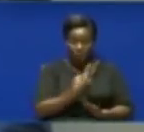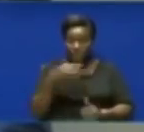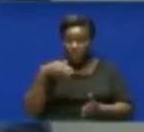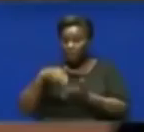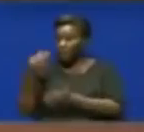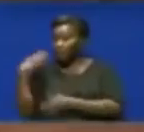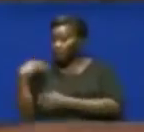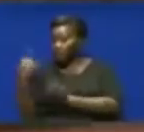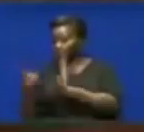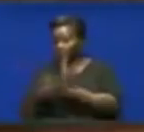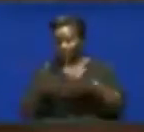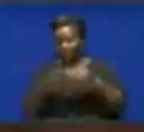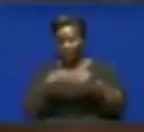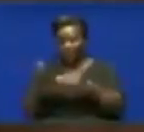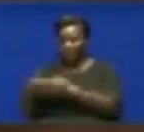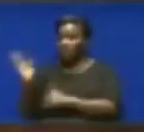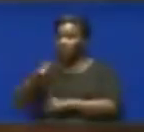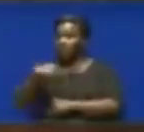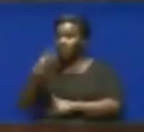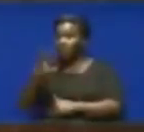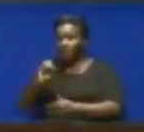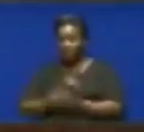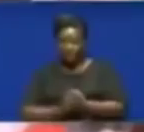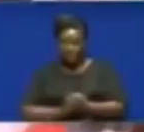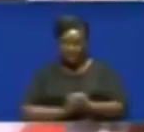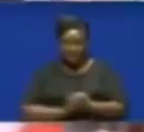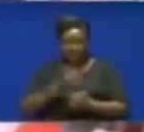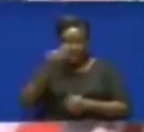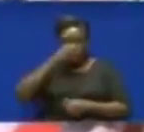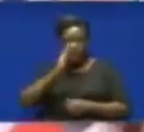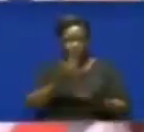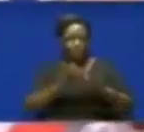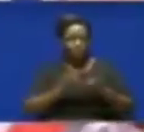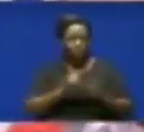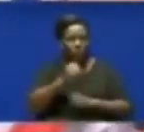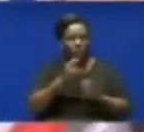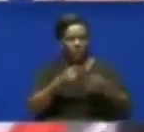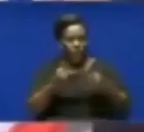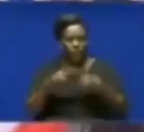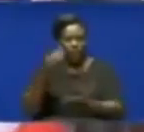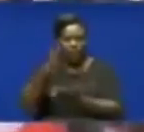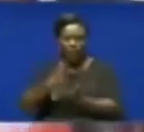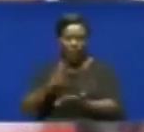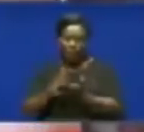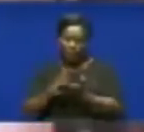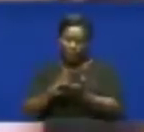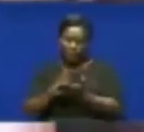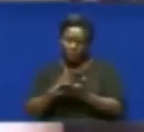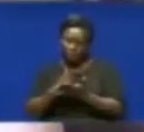30. Serikali inaendelea kuchukua hatua mbalimbali katika kuhakikisha